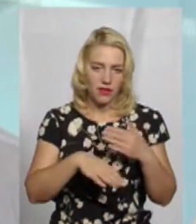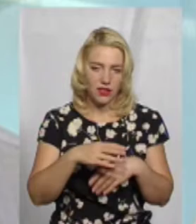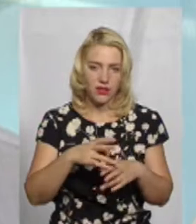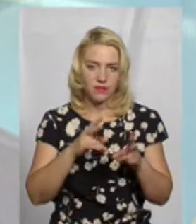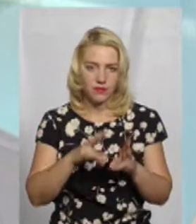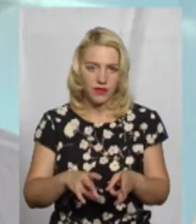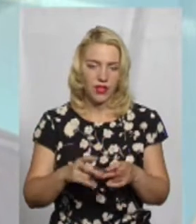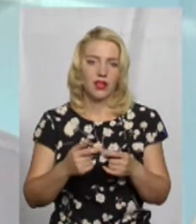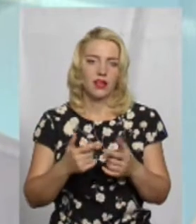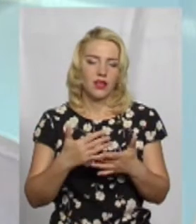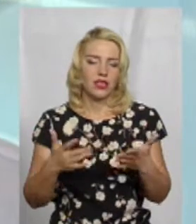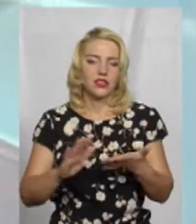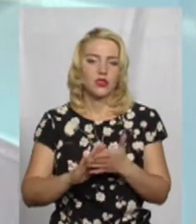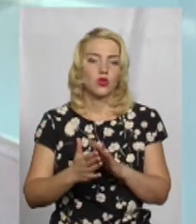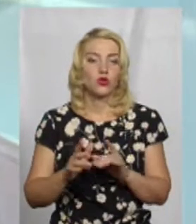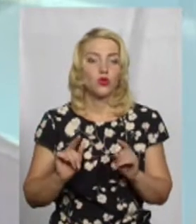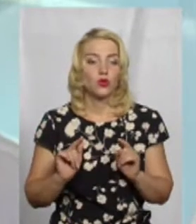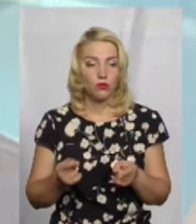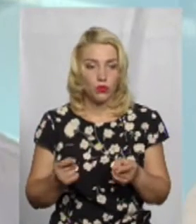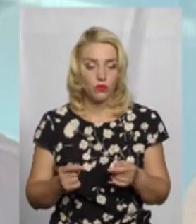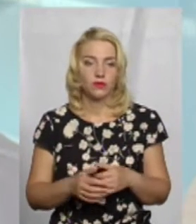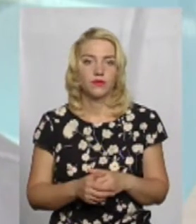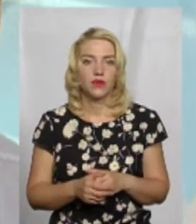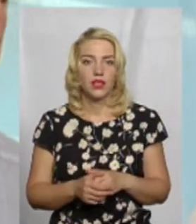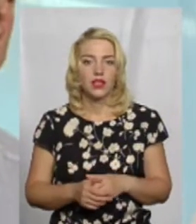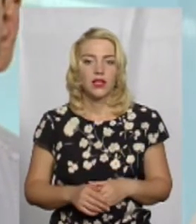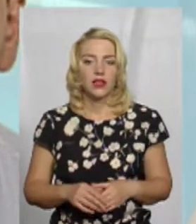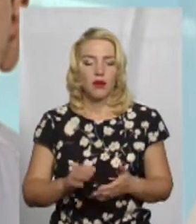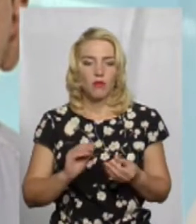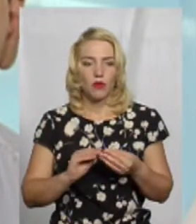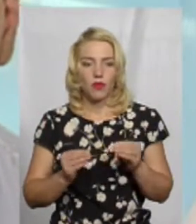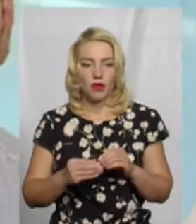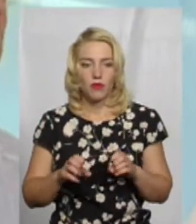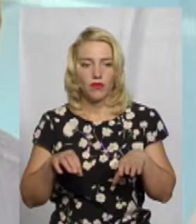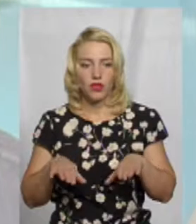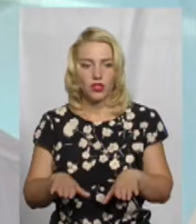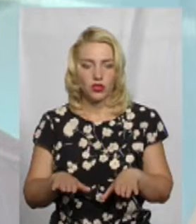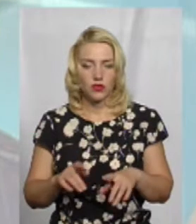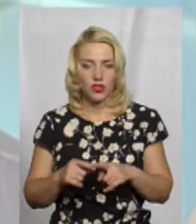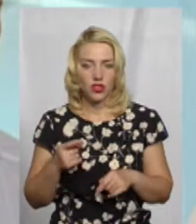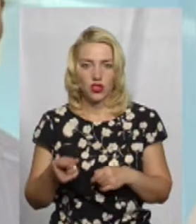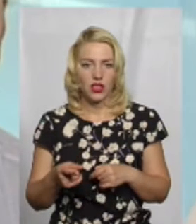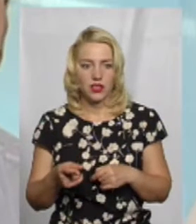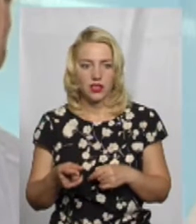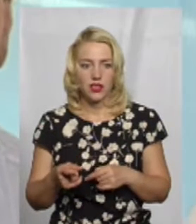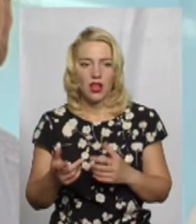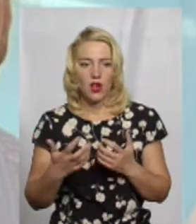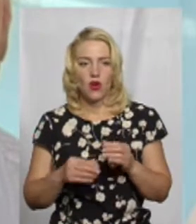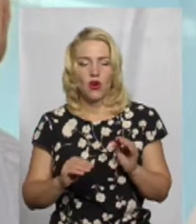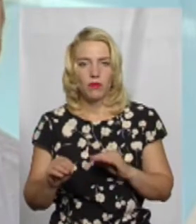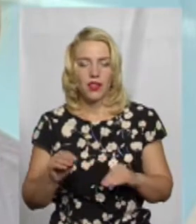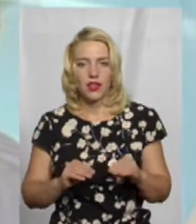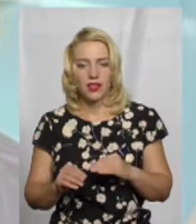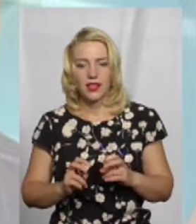інвалідами. Різні так. ситуації. І тому проблему вирішувати через обладнання